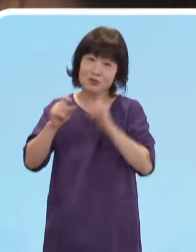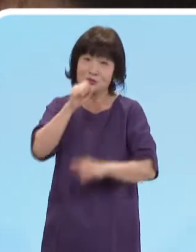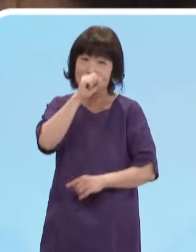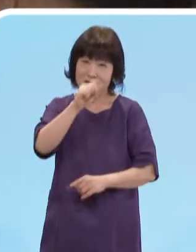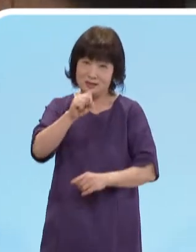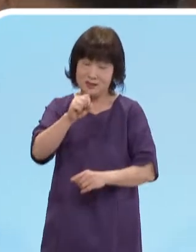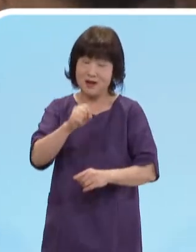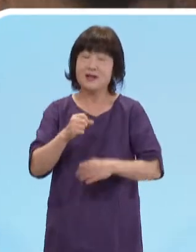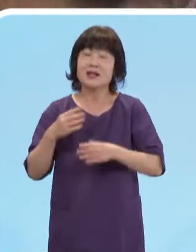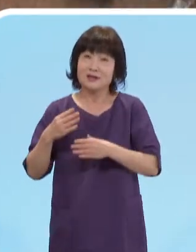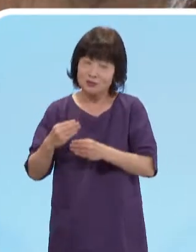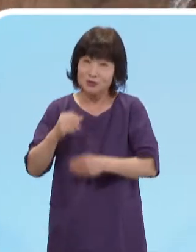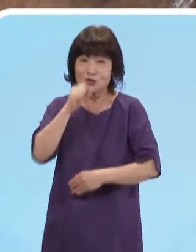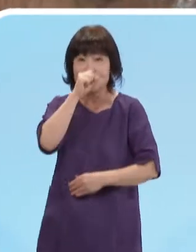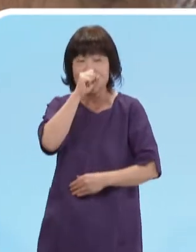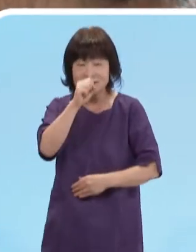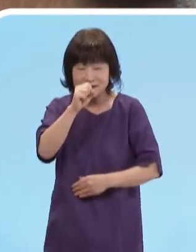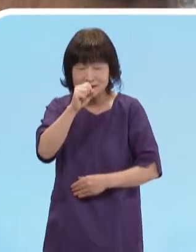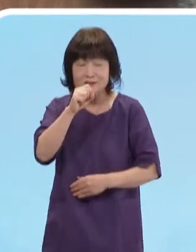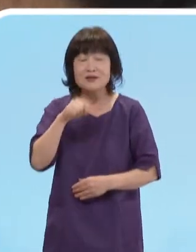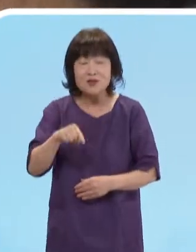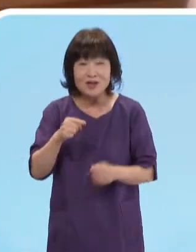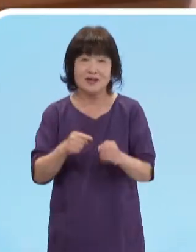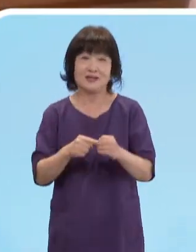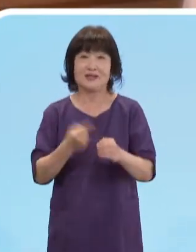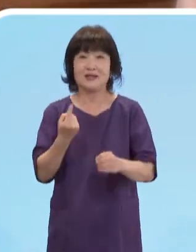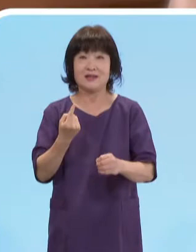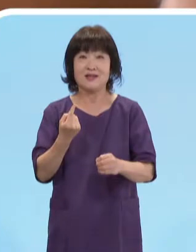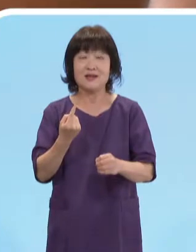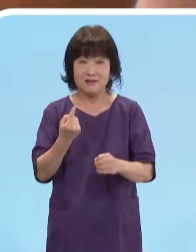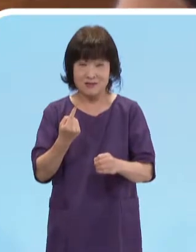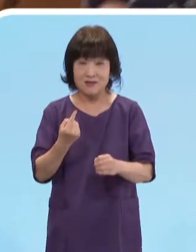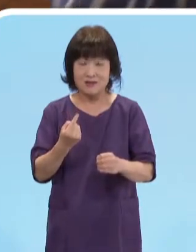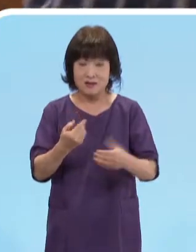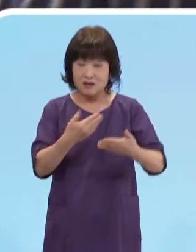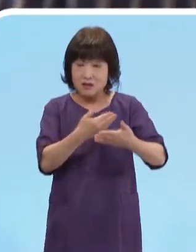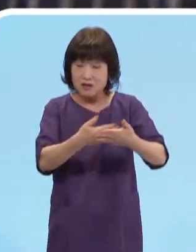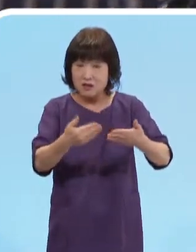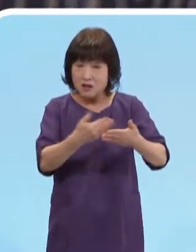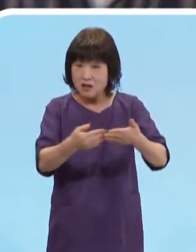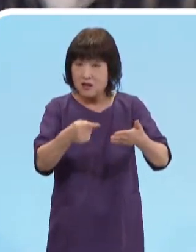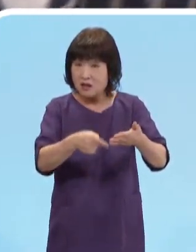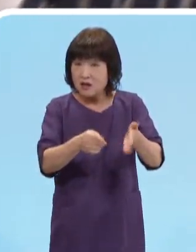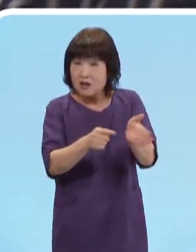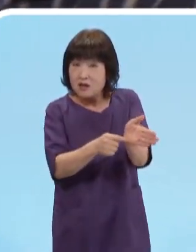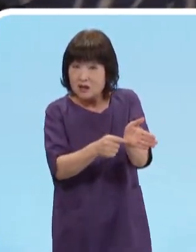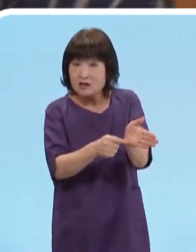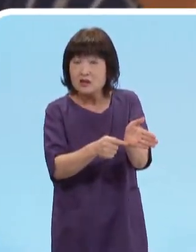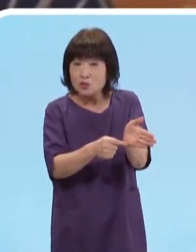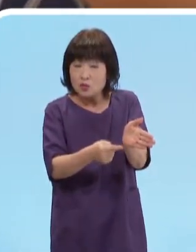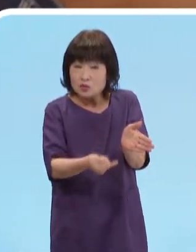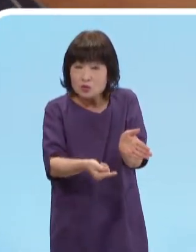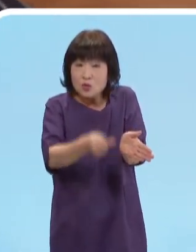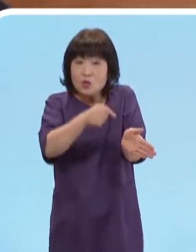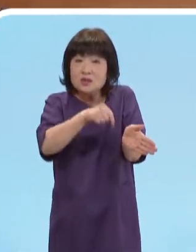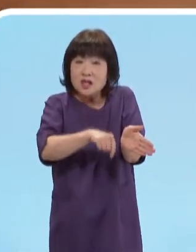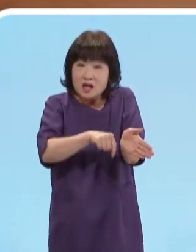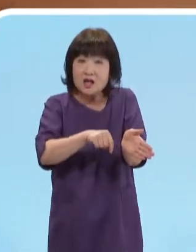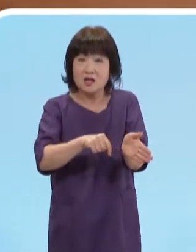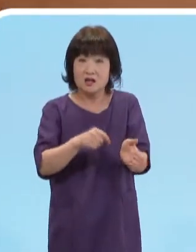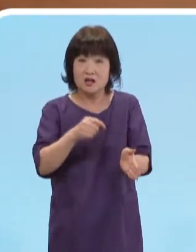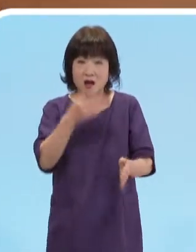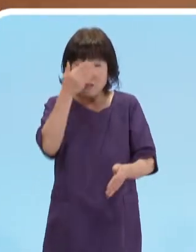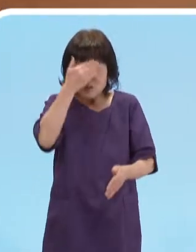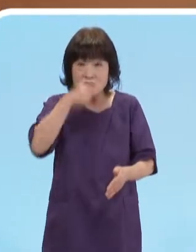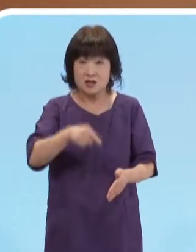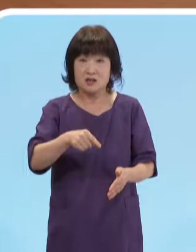と喜ぶなというふうに思ったのがきっかけで、やっぱ見えてない部分が僕らは自分らのアレンジができるところ